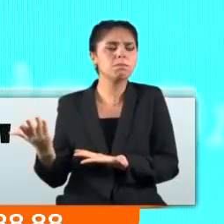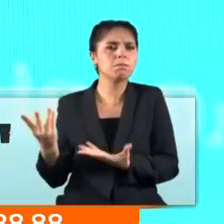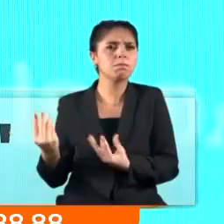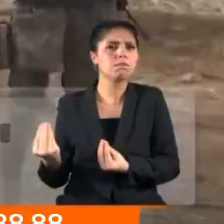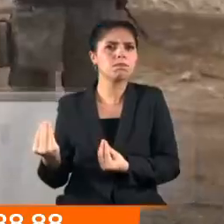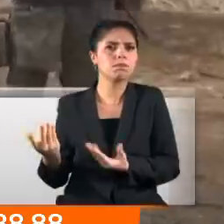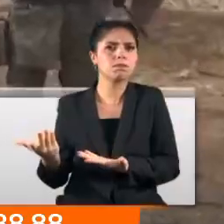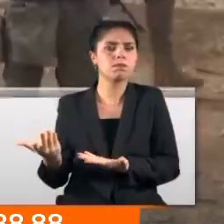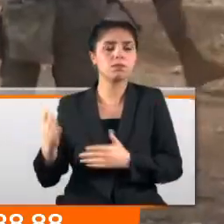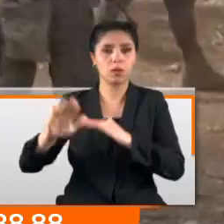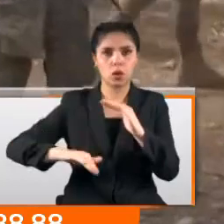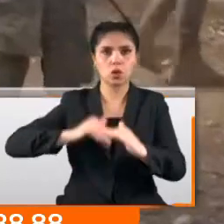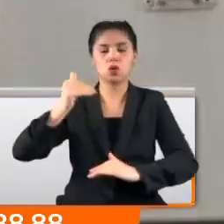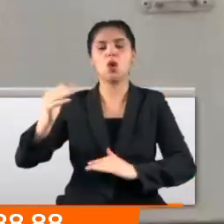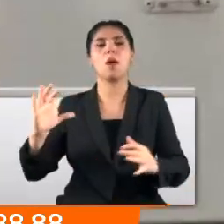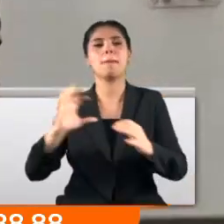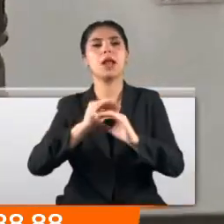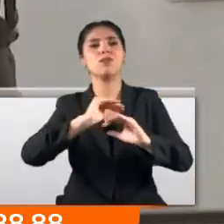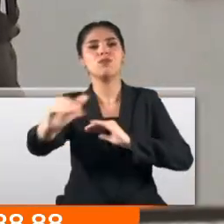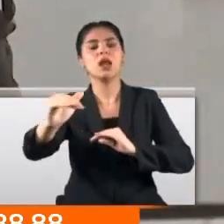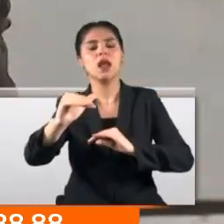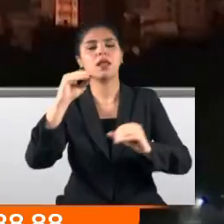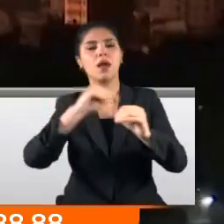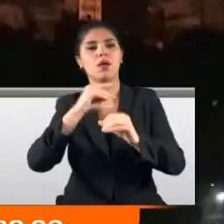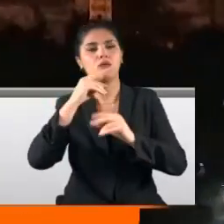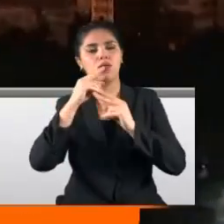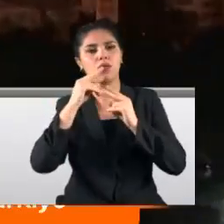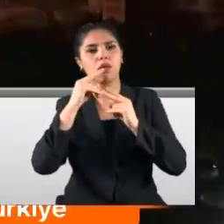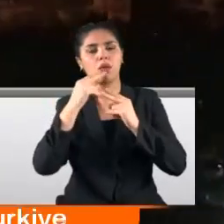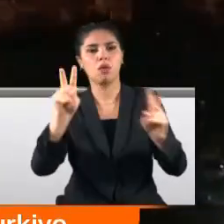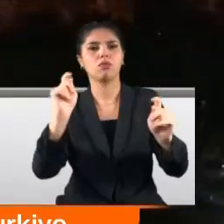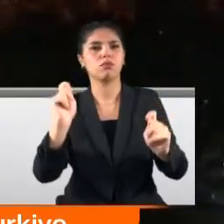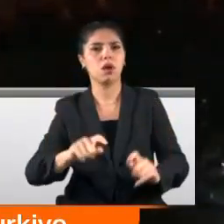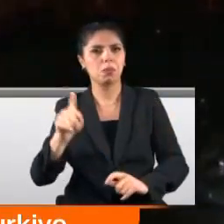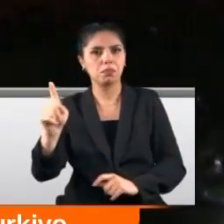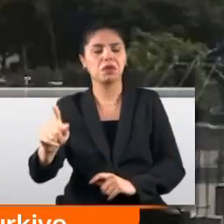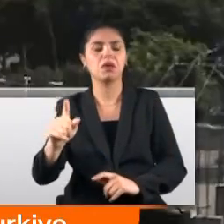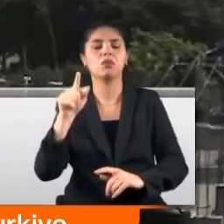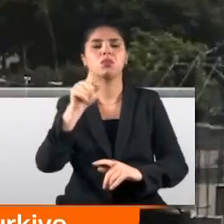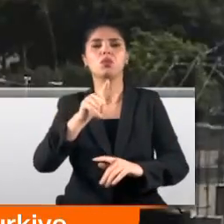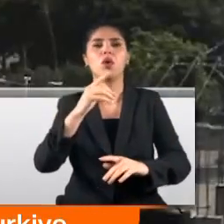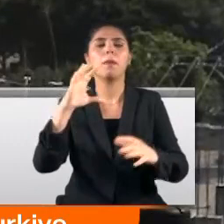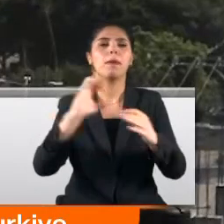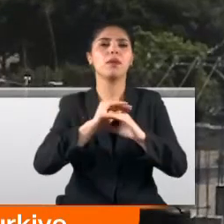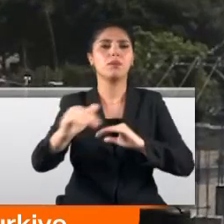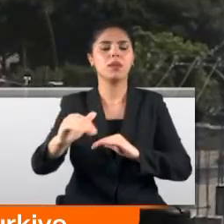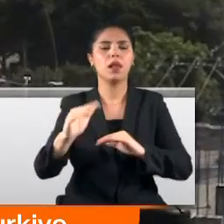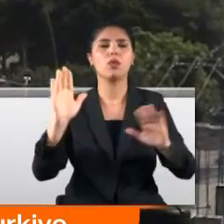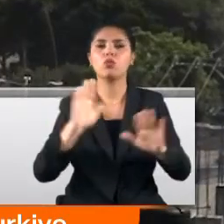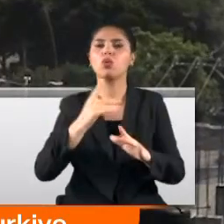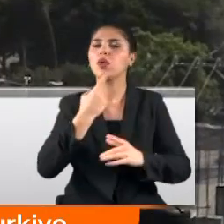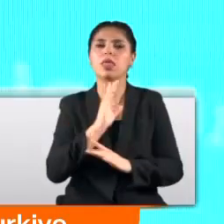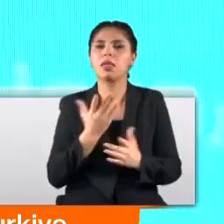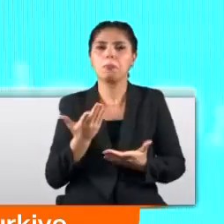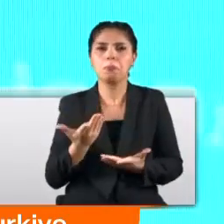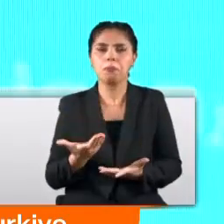durumdalar sonra sözü birle Milletler getirdi akan kanı durduramadı dık yı diye